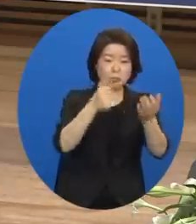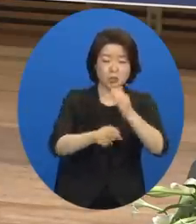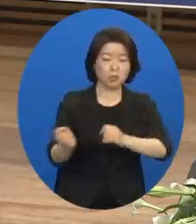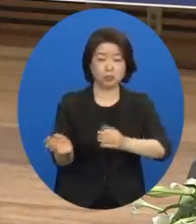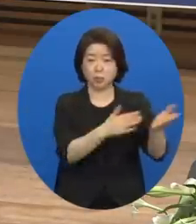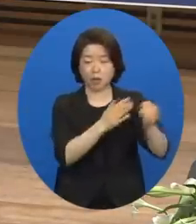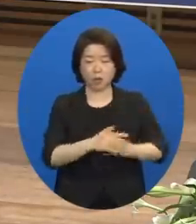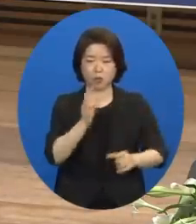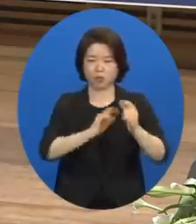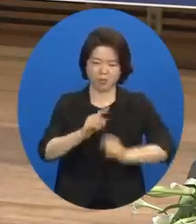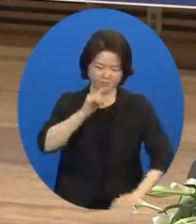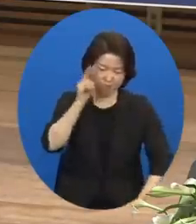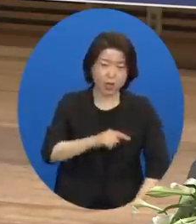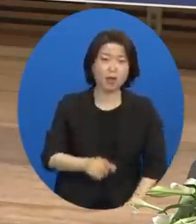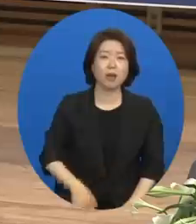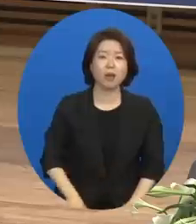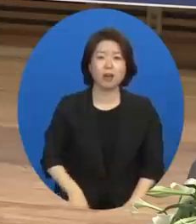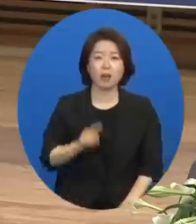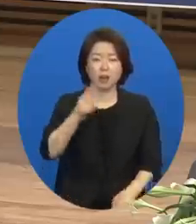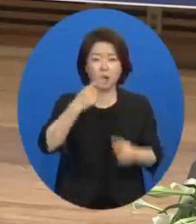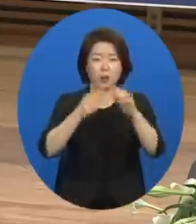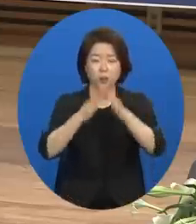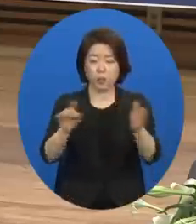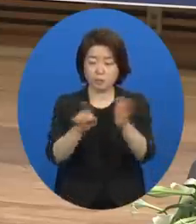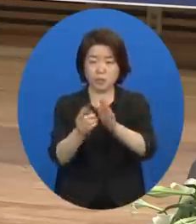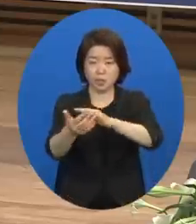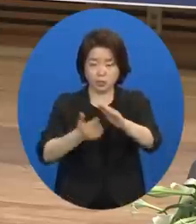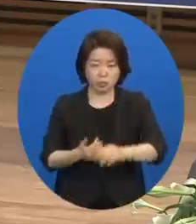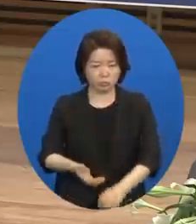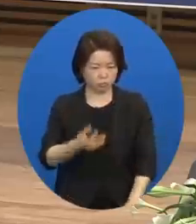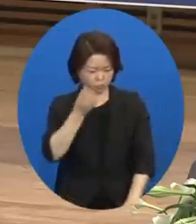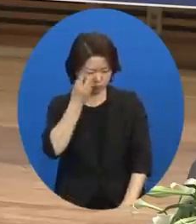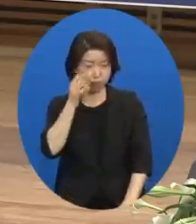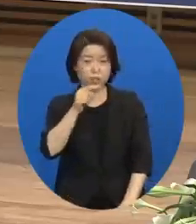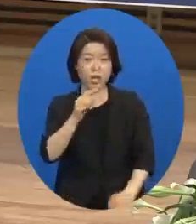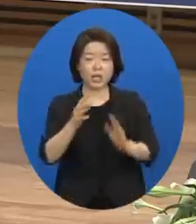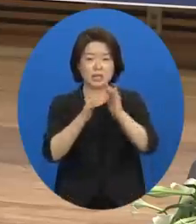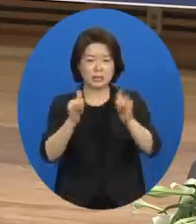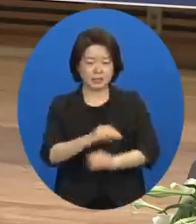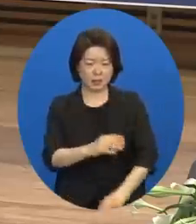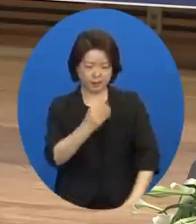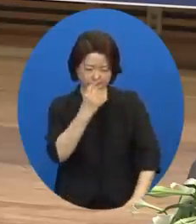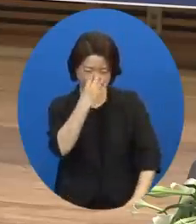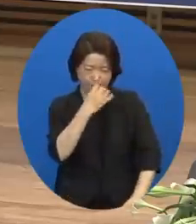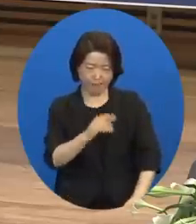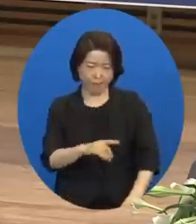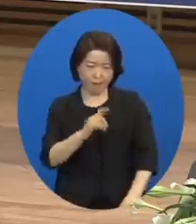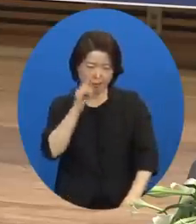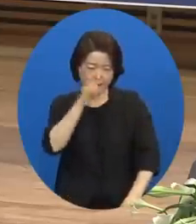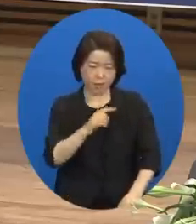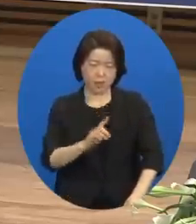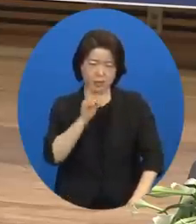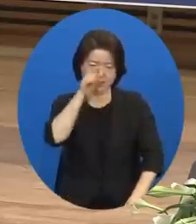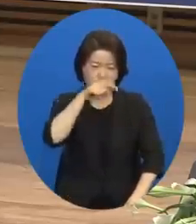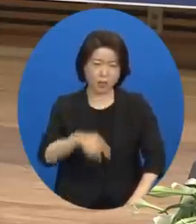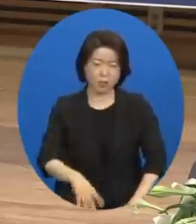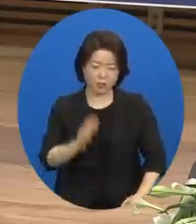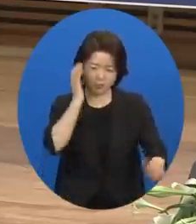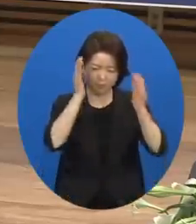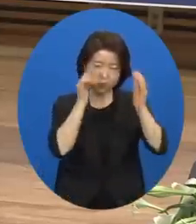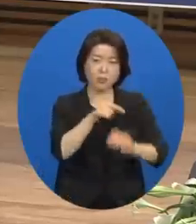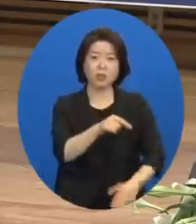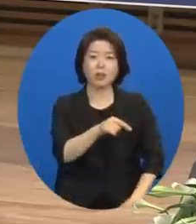오히려 악화돼가지고 교회 믿기 전보다 더 이상하게 사람이 교활해지고 더 지저분해지고 더